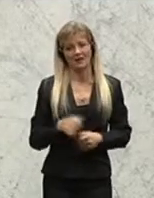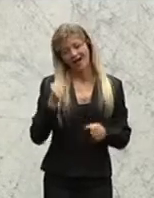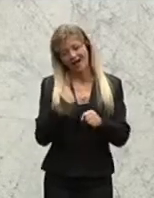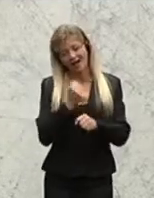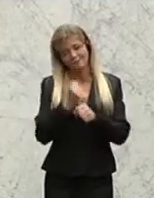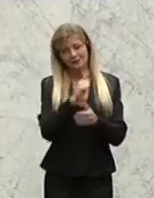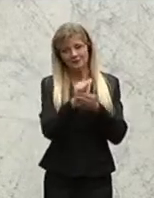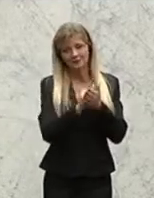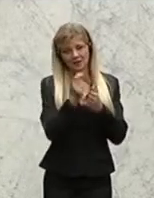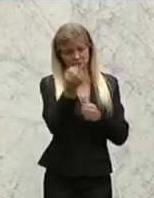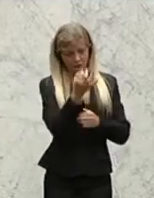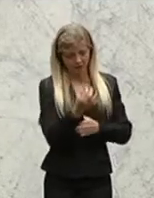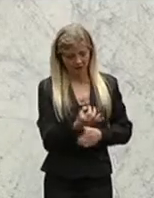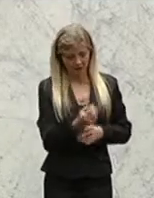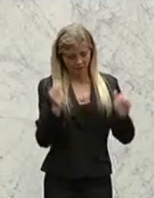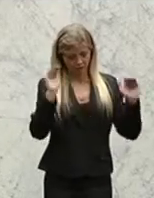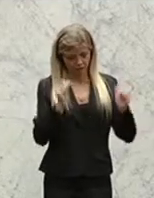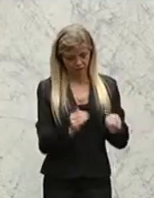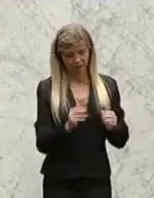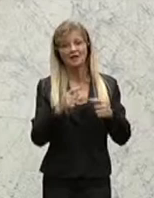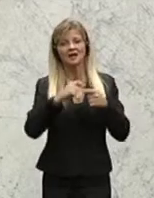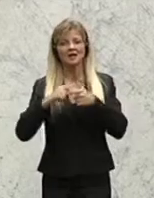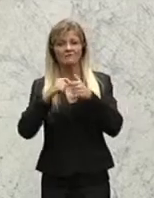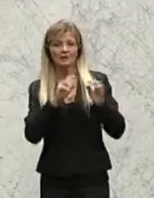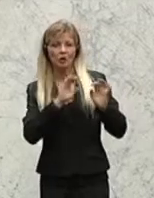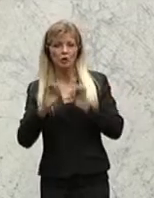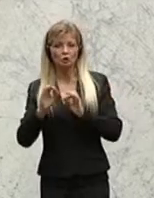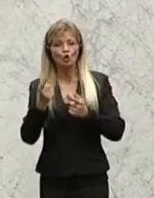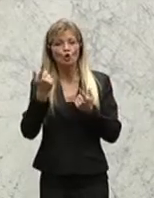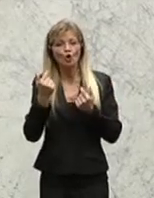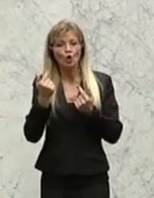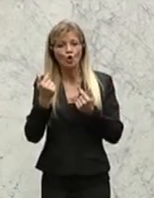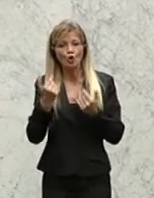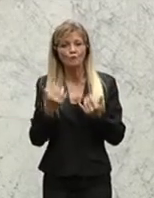Arbeitszeitaufzeichnungen werden reduziert, Gewerbeordnung wird durch